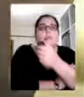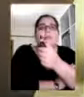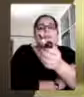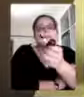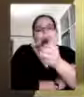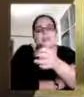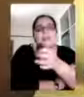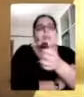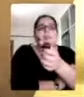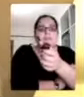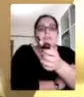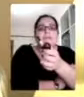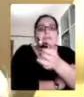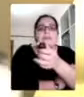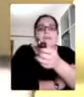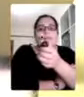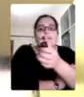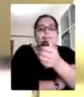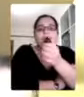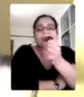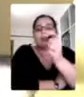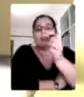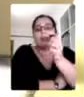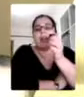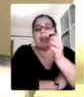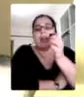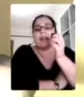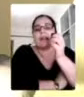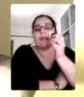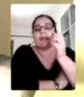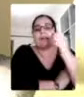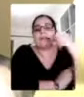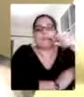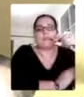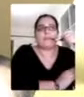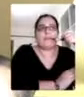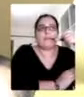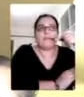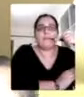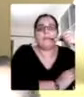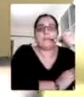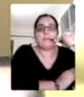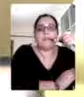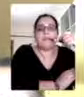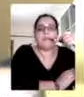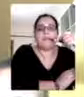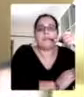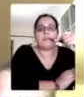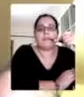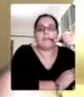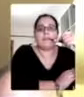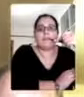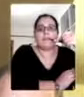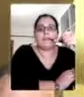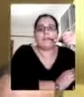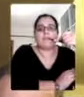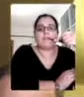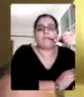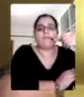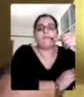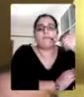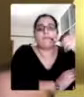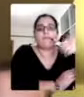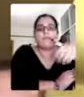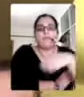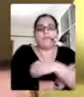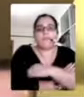tutmak şartıyla tekrarını kullanıyor. Ama tütünde herhangi bir sıvı olmadığı için ben bunu yaklaşık bu kavanozu ben İstanbul'da